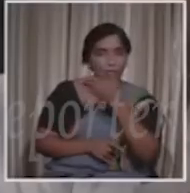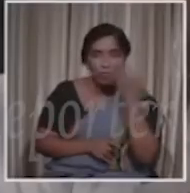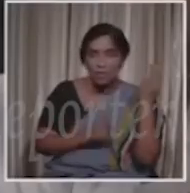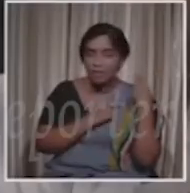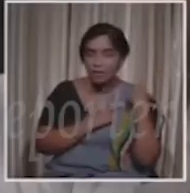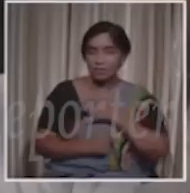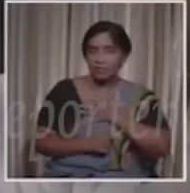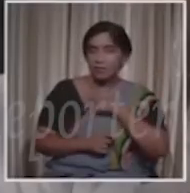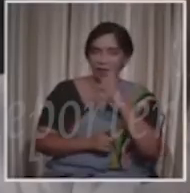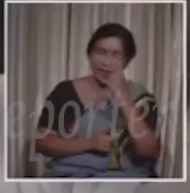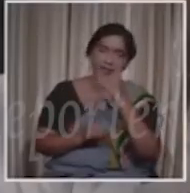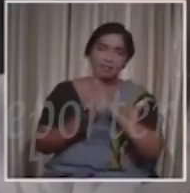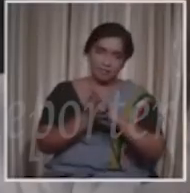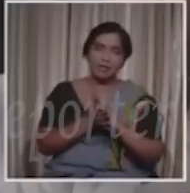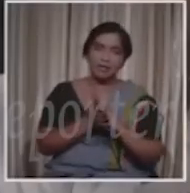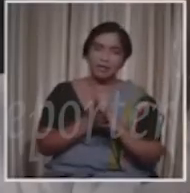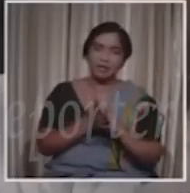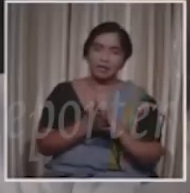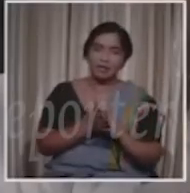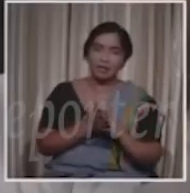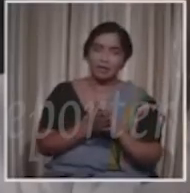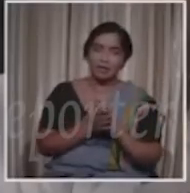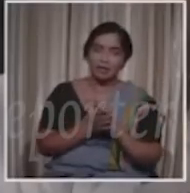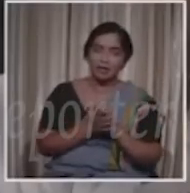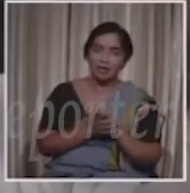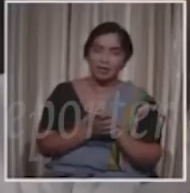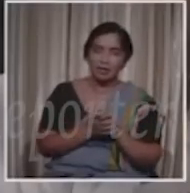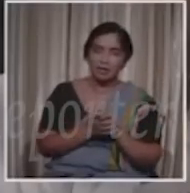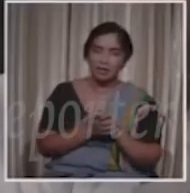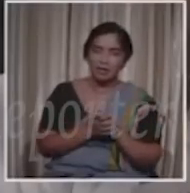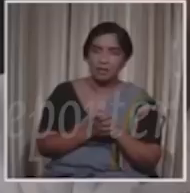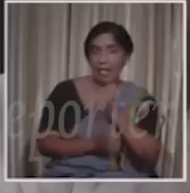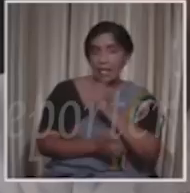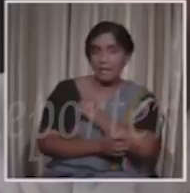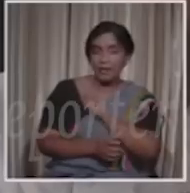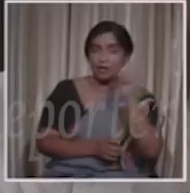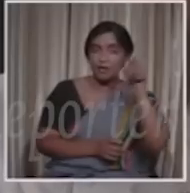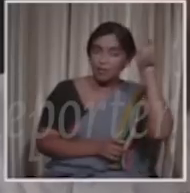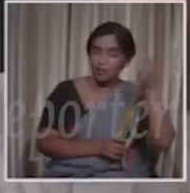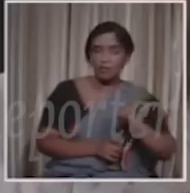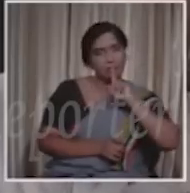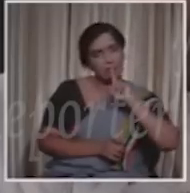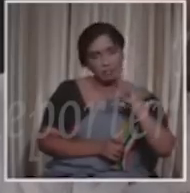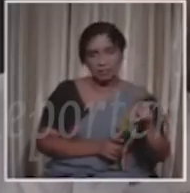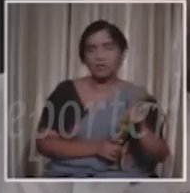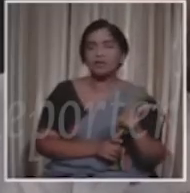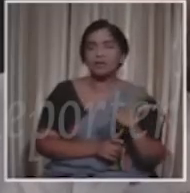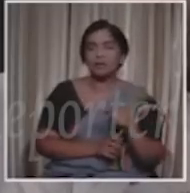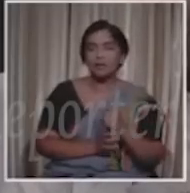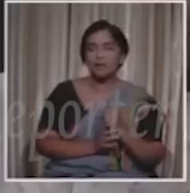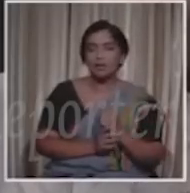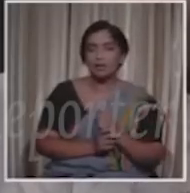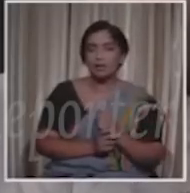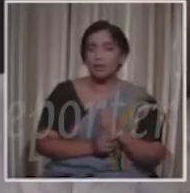හුස්ම වැඩසටහනක් තියෙනවා මම හොඳ එකක් තියෙනවා උදව් කරන්න අපිට බේත් නැහැ වර්ග 14ක් නැහැ ඔබතුමන්ලා බාර ගන්න හුස්මක එකක්